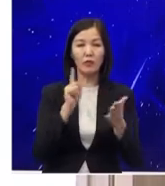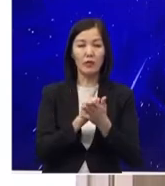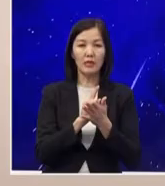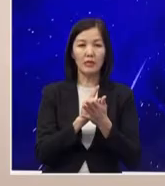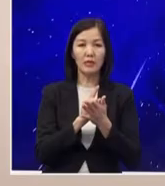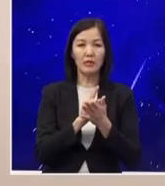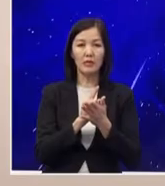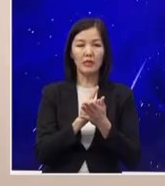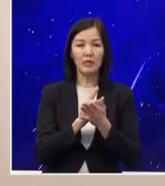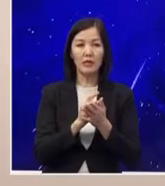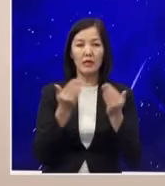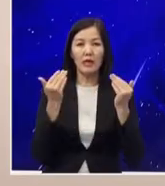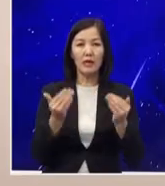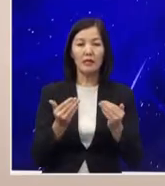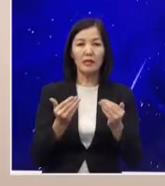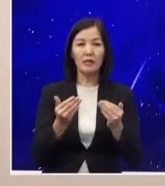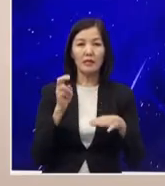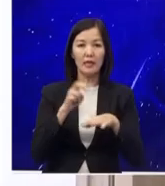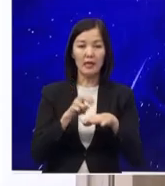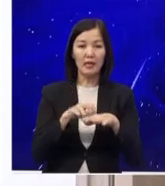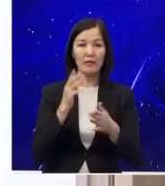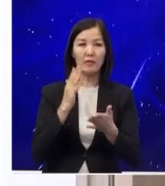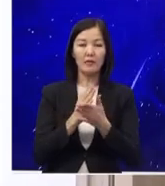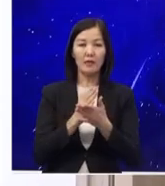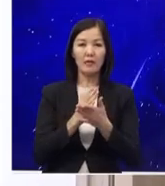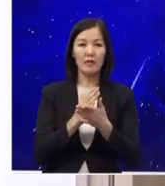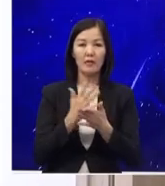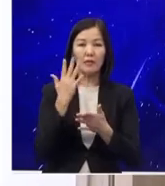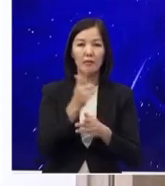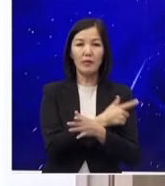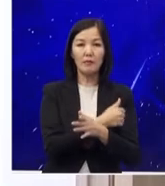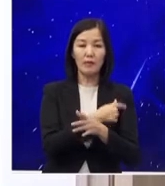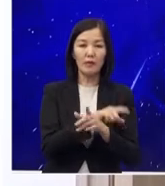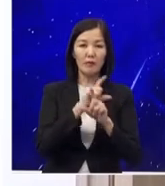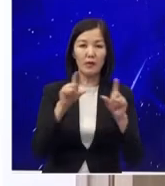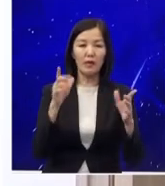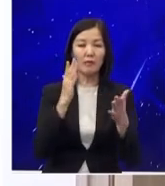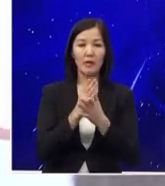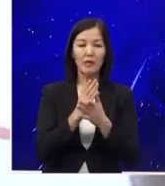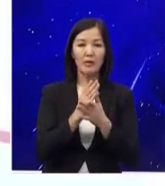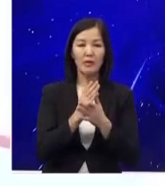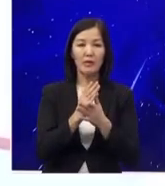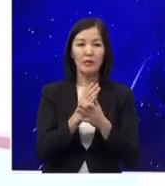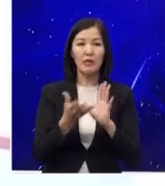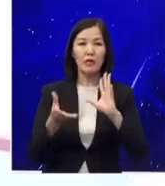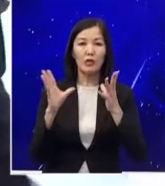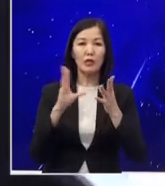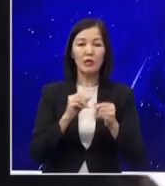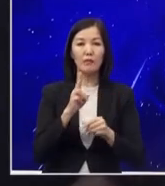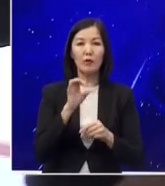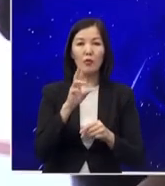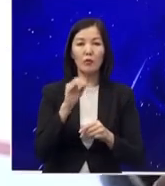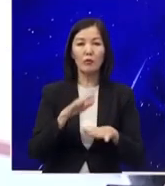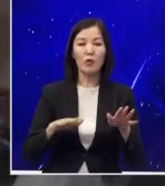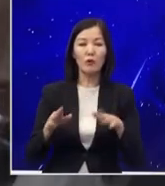отыр. Қазір енді бұл жерде бір дәрігеріміз бар, 5 медбикесі бар, бұл кісі врач общей практики. Жалпы биыл Көксу